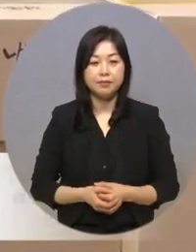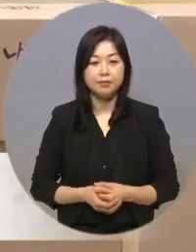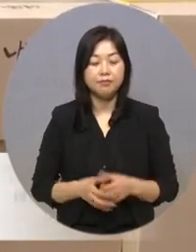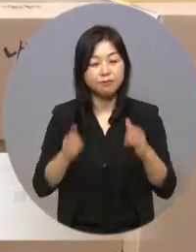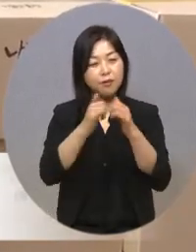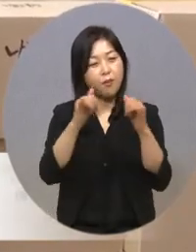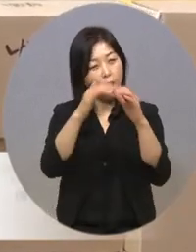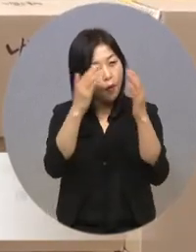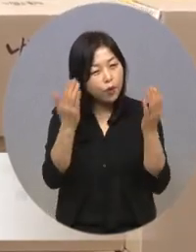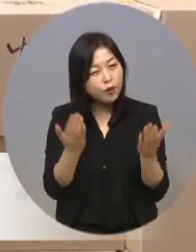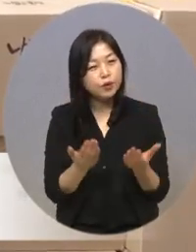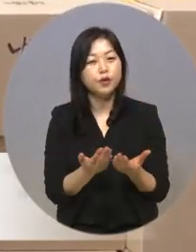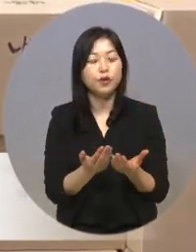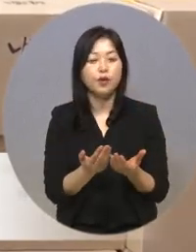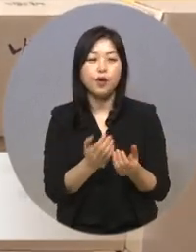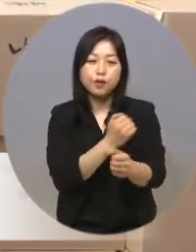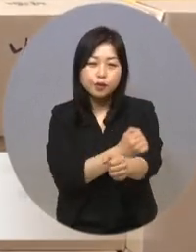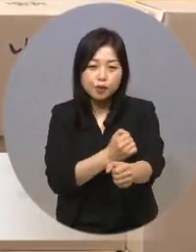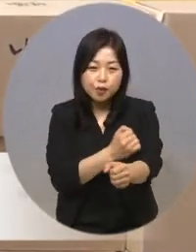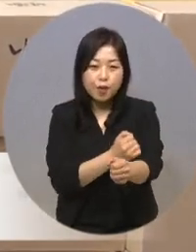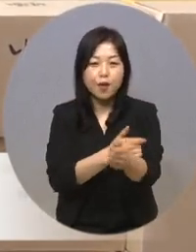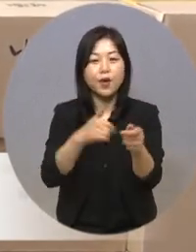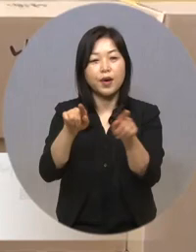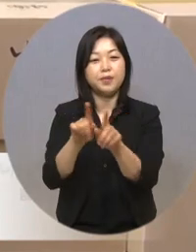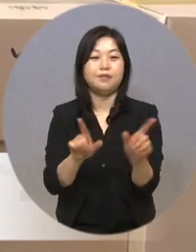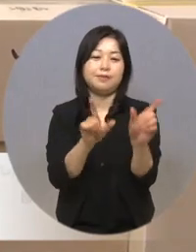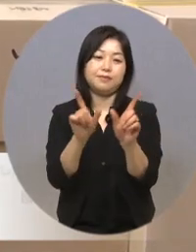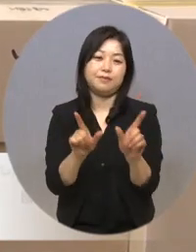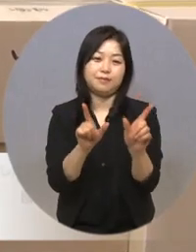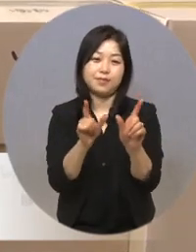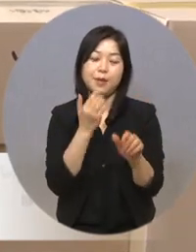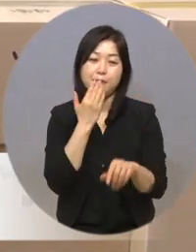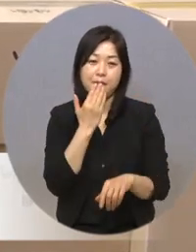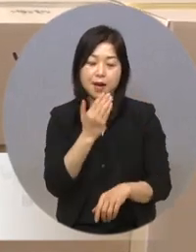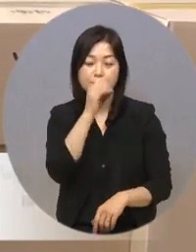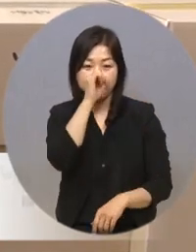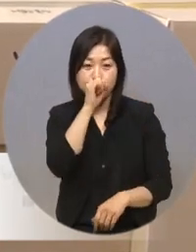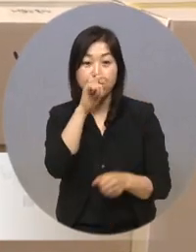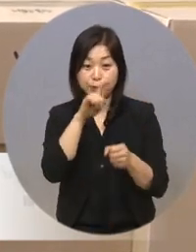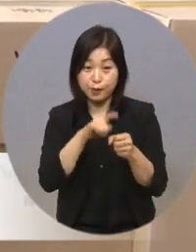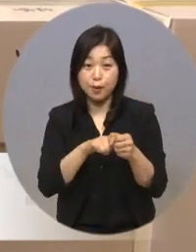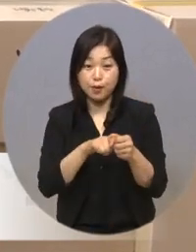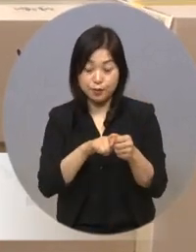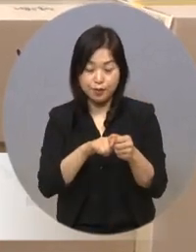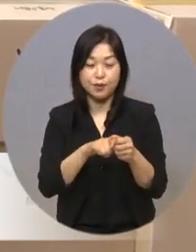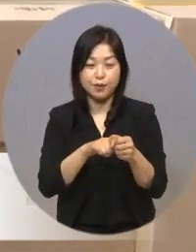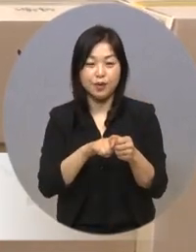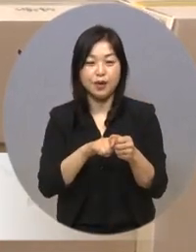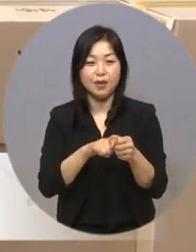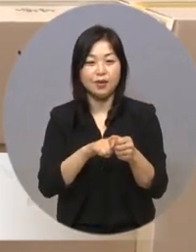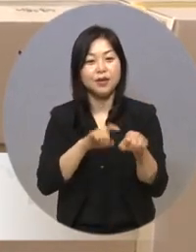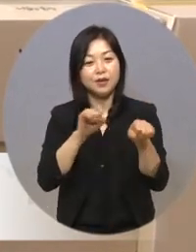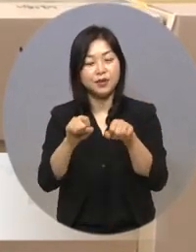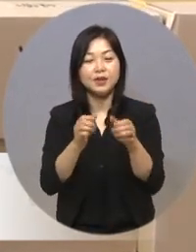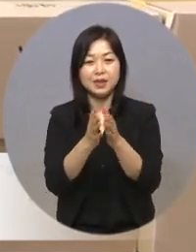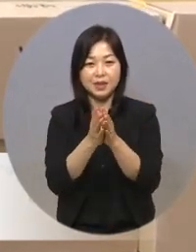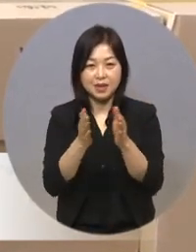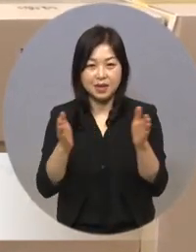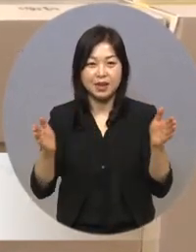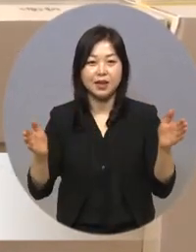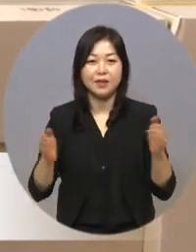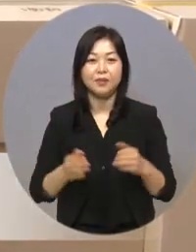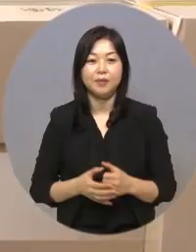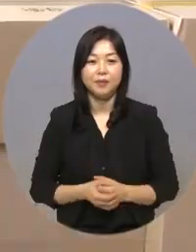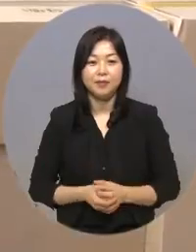분들이 다 같이 힘써서 같이 함께 살 수 있는 그런 좋은 나라 만들고 좋은